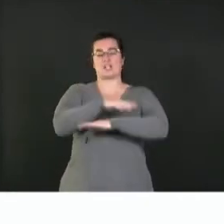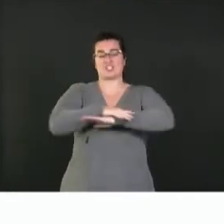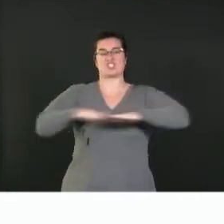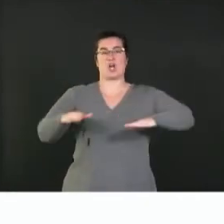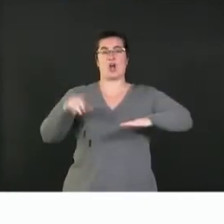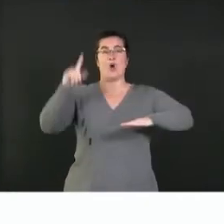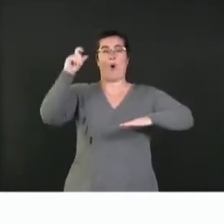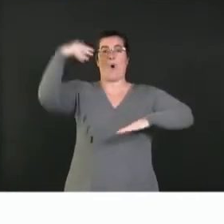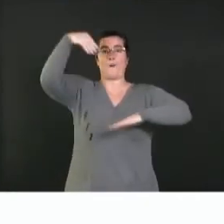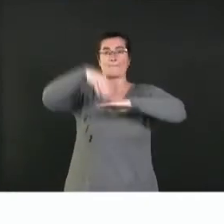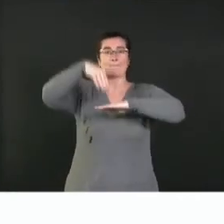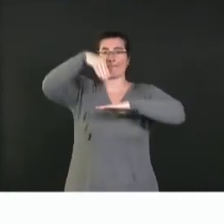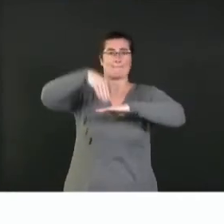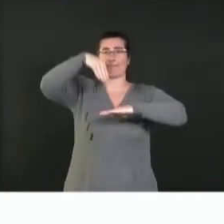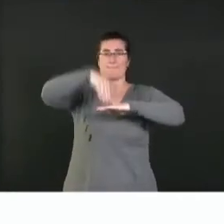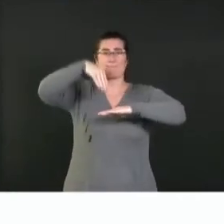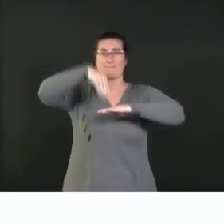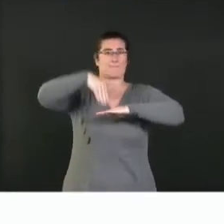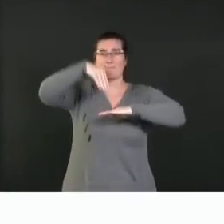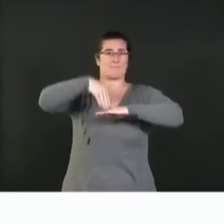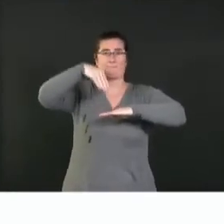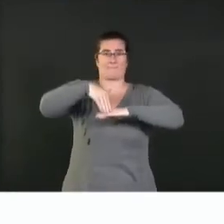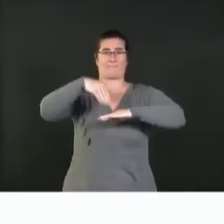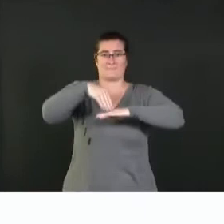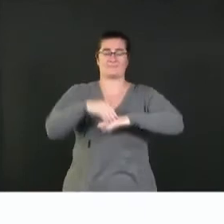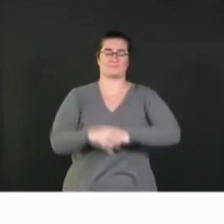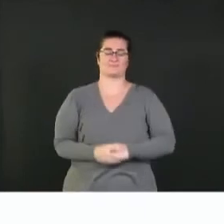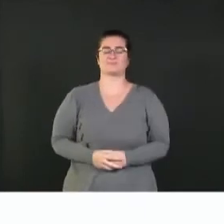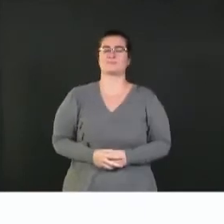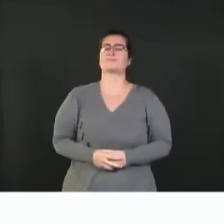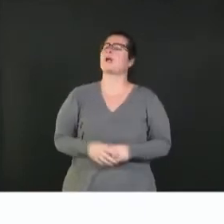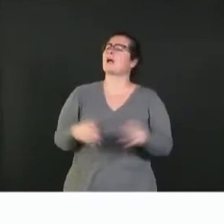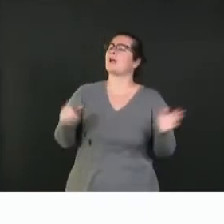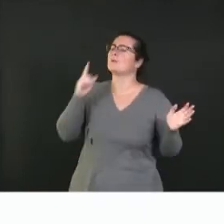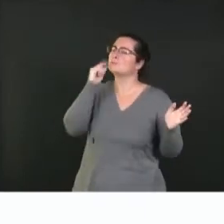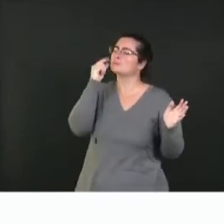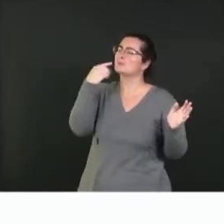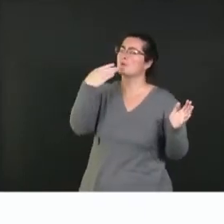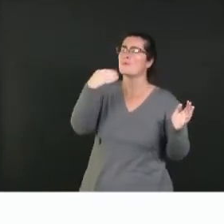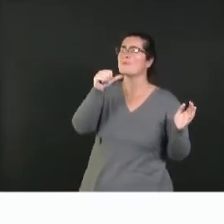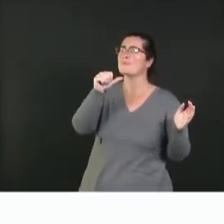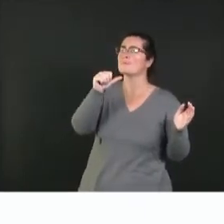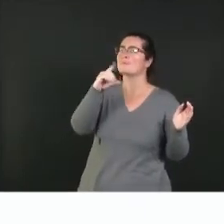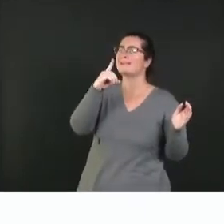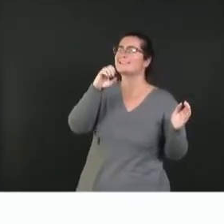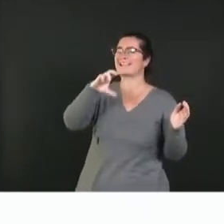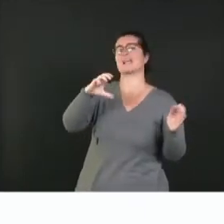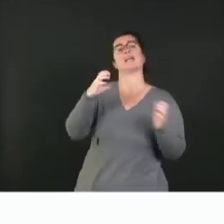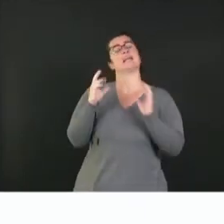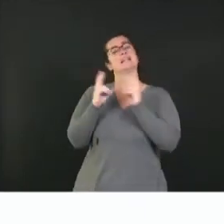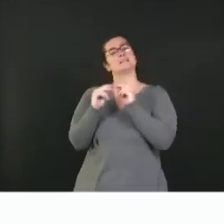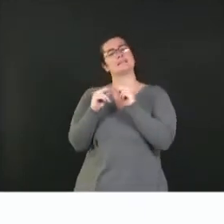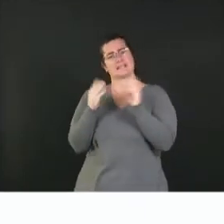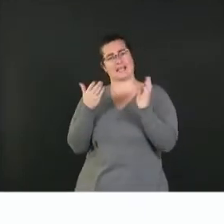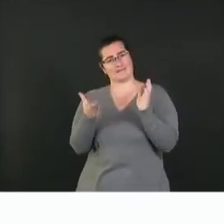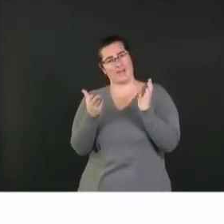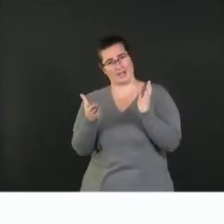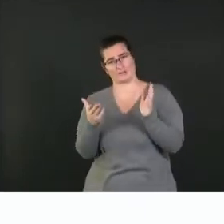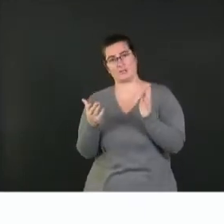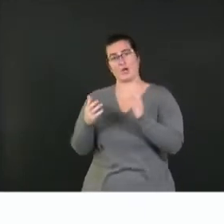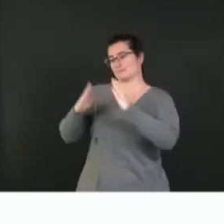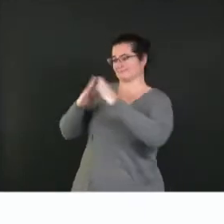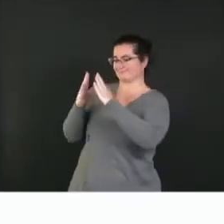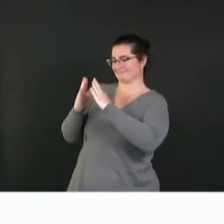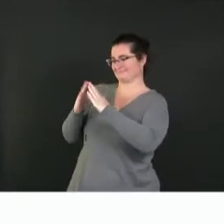Philippe Madec, alors justement, vous l'avez dit, l'important c'est de travailler le déjà-là, réhabiliter, mais parfois il y a aussi des